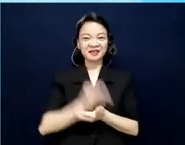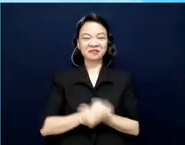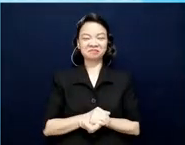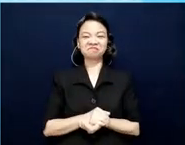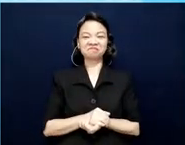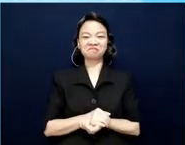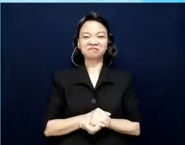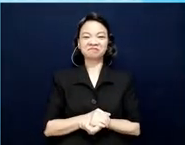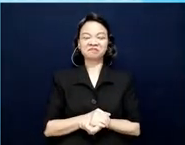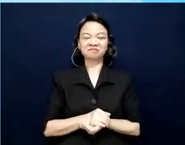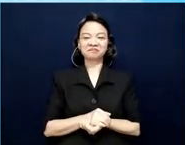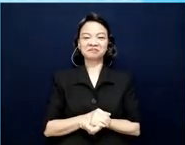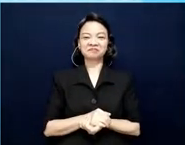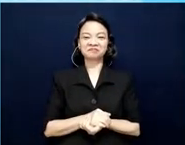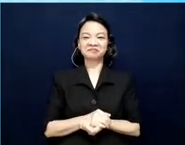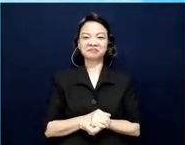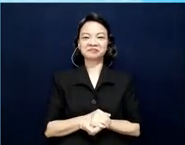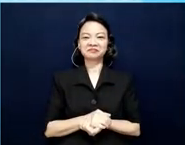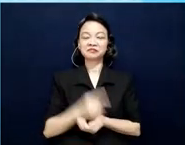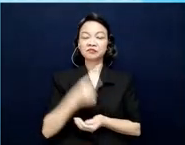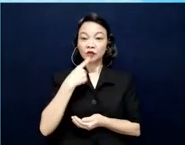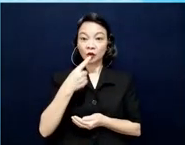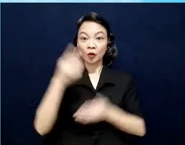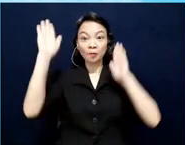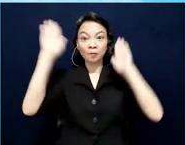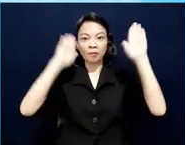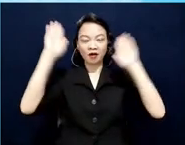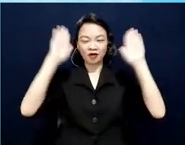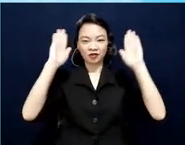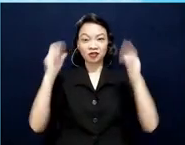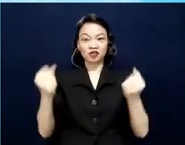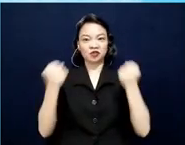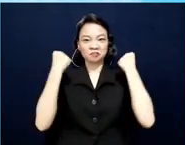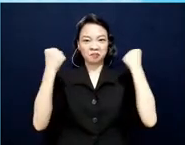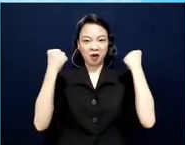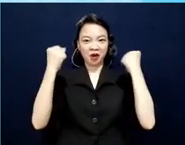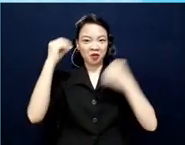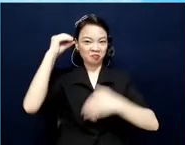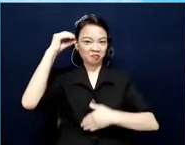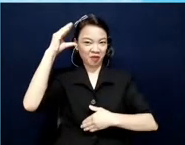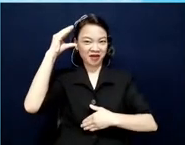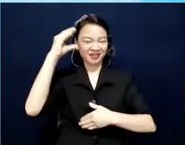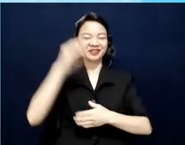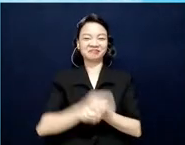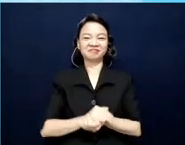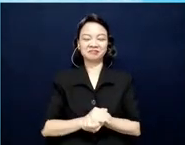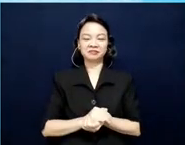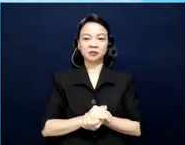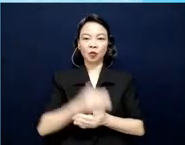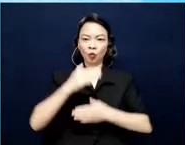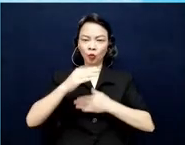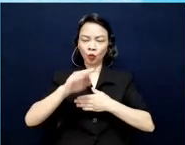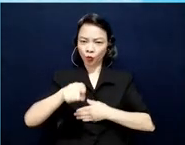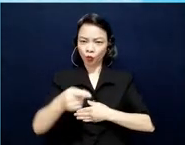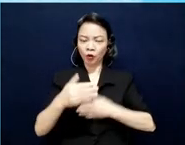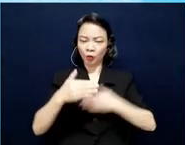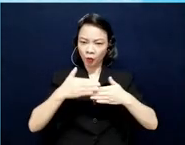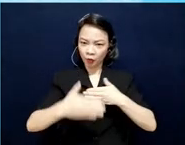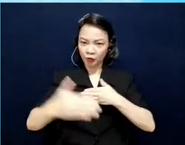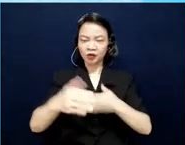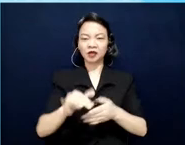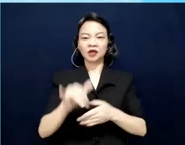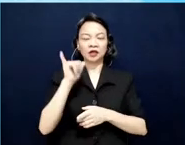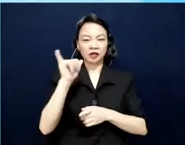pagi aja karena memang semangatnya semangat pagi karena kita akan segera memulai kembali memperpanjang Young Health Program Indonesia yang hari ini